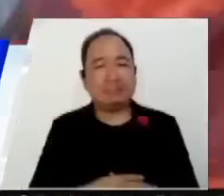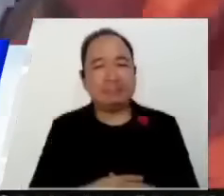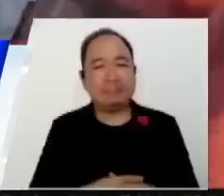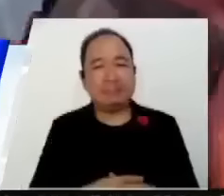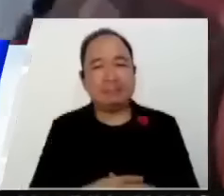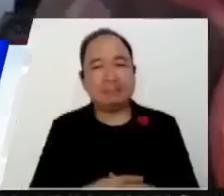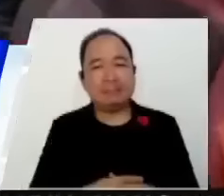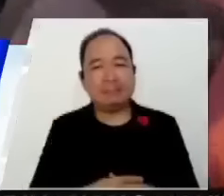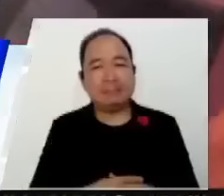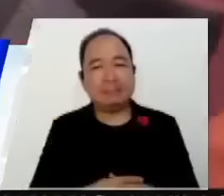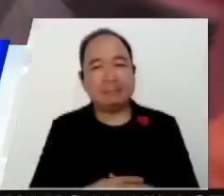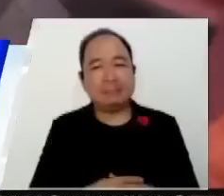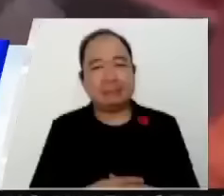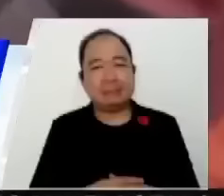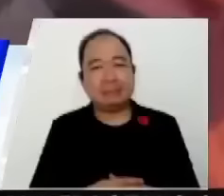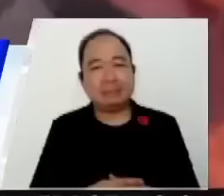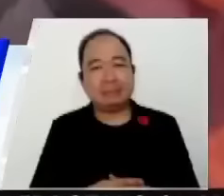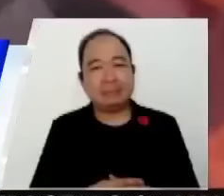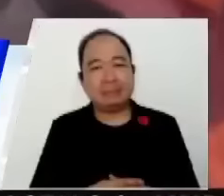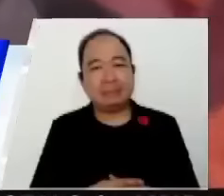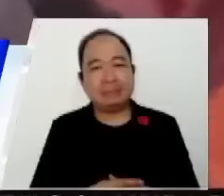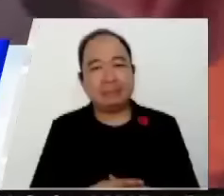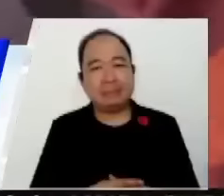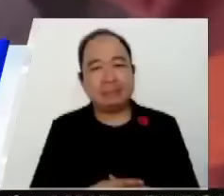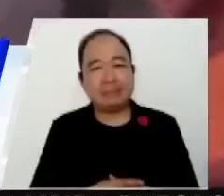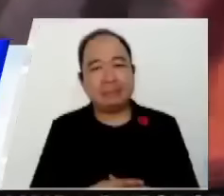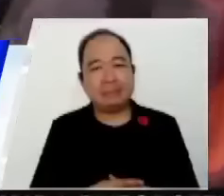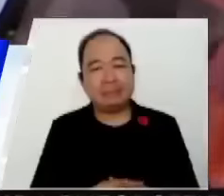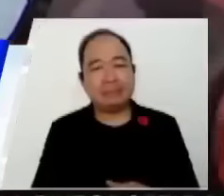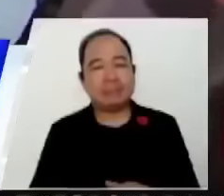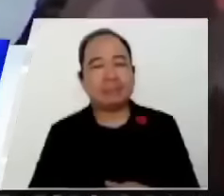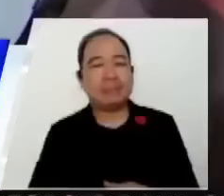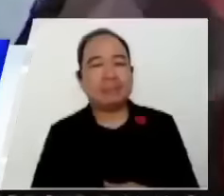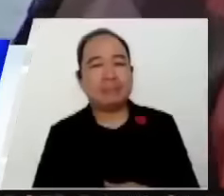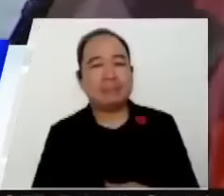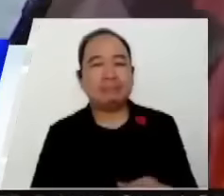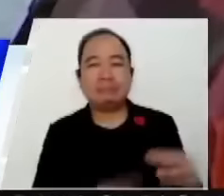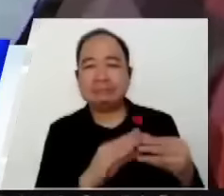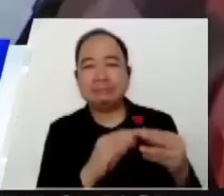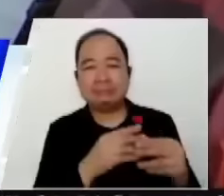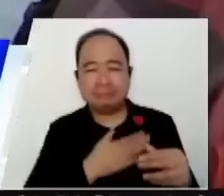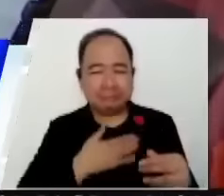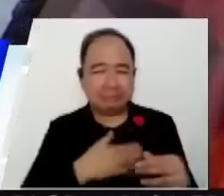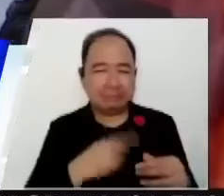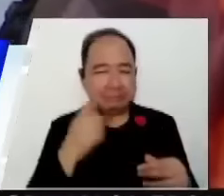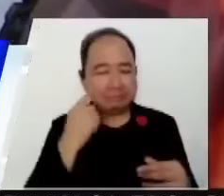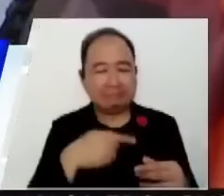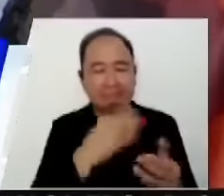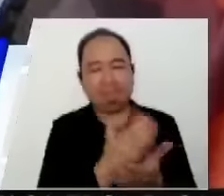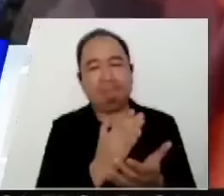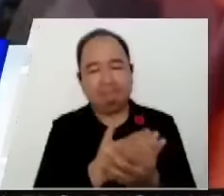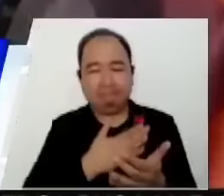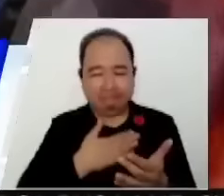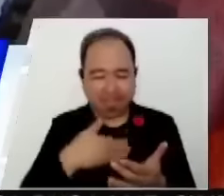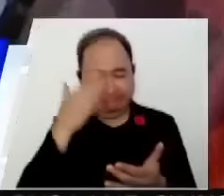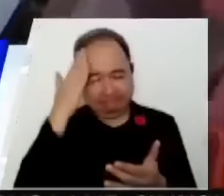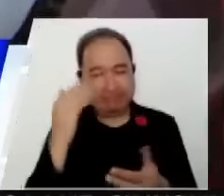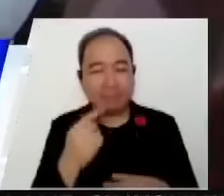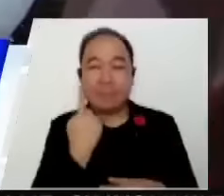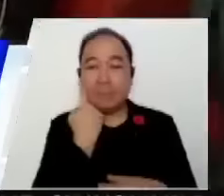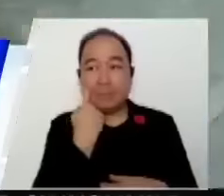Hindi na mga pwede natin i-ano yan, nakasakay na uyan. Wala pa po sir, ayaw pa po umiyan. Kanina po, nandito kami,